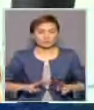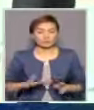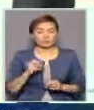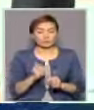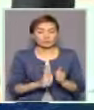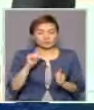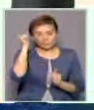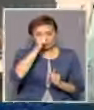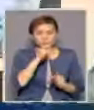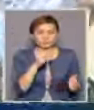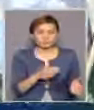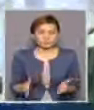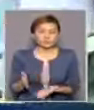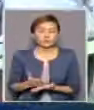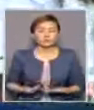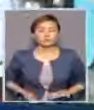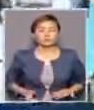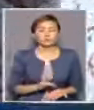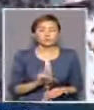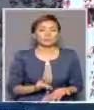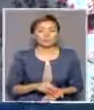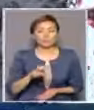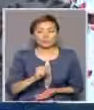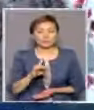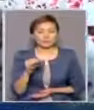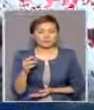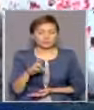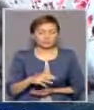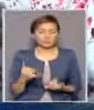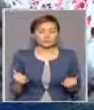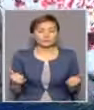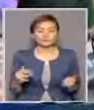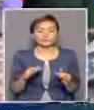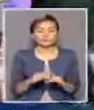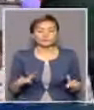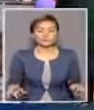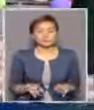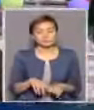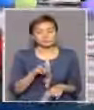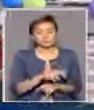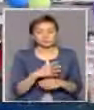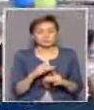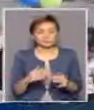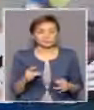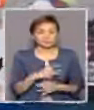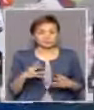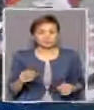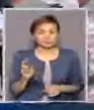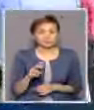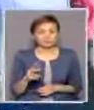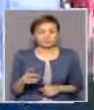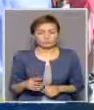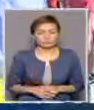ежегодной традицией выгнуться города трал мария от дангара вас сегодня вместе с детьми так то пришла на детский праздник посвященный